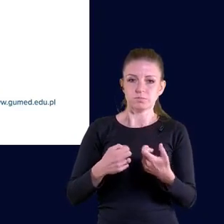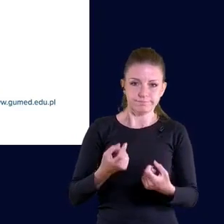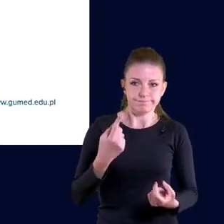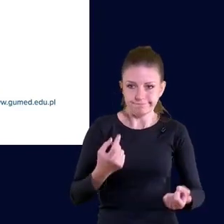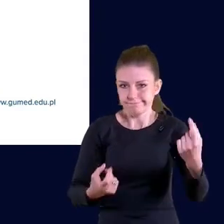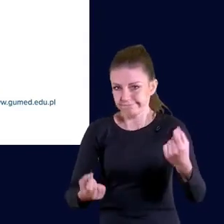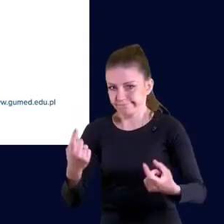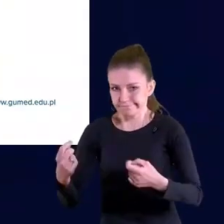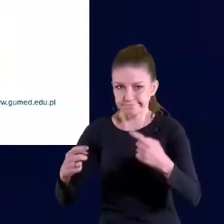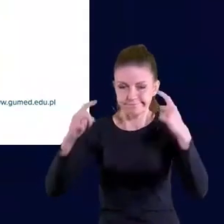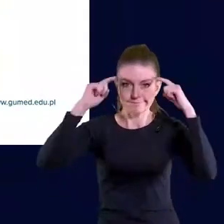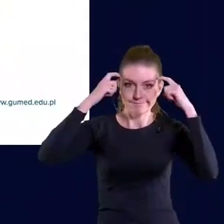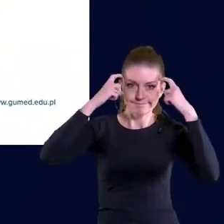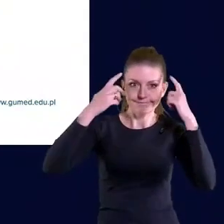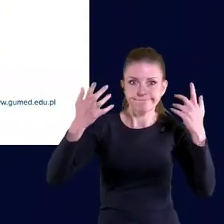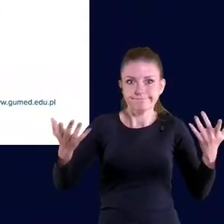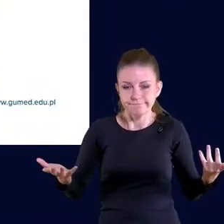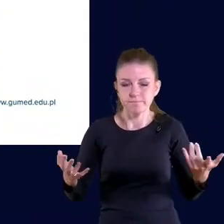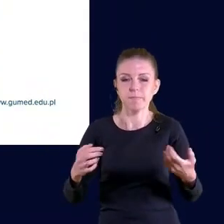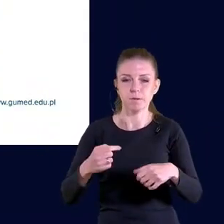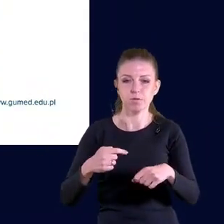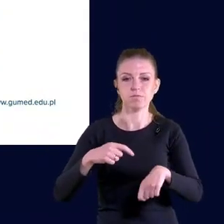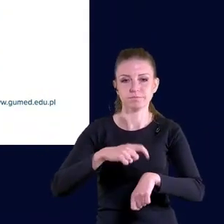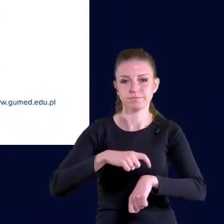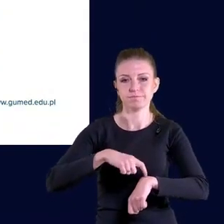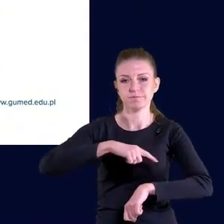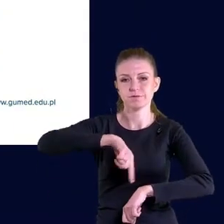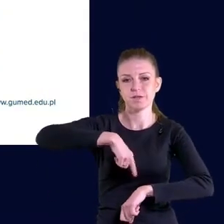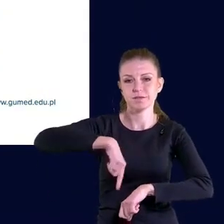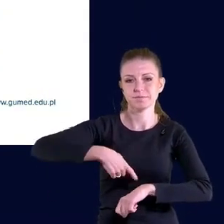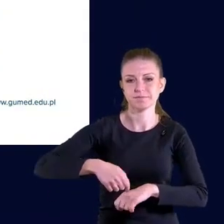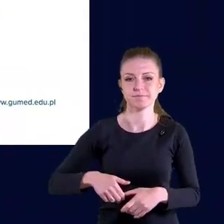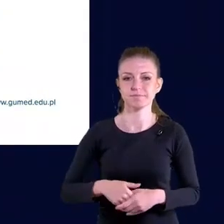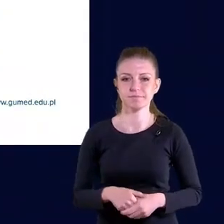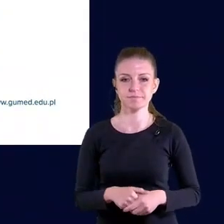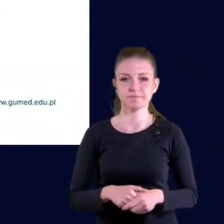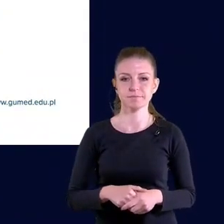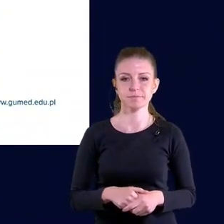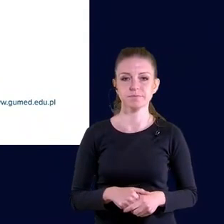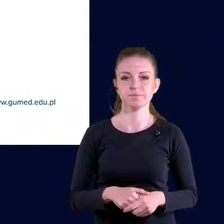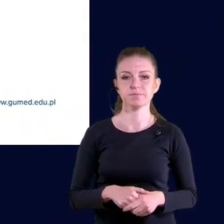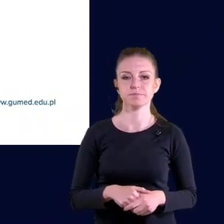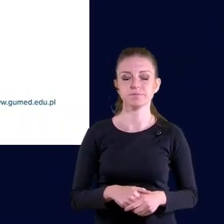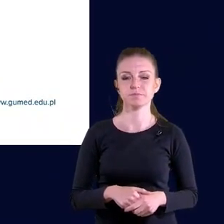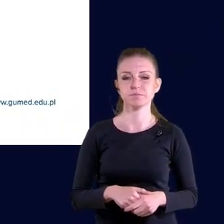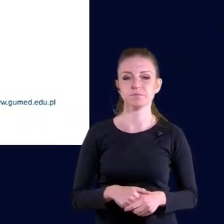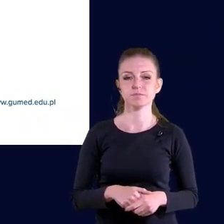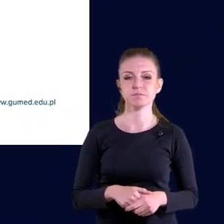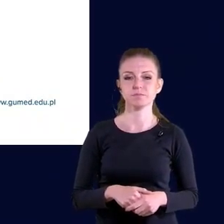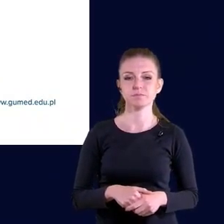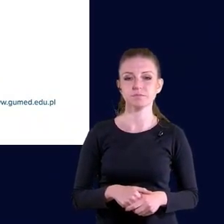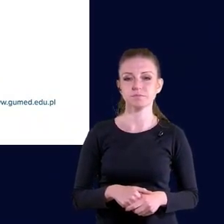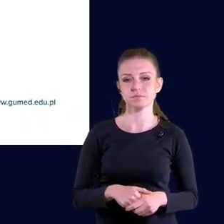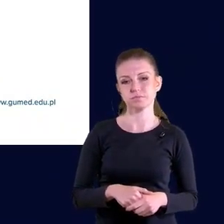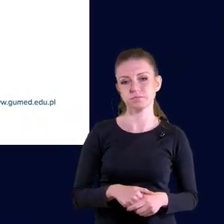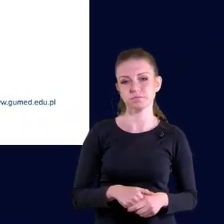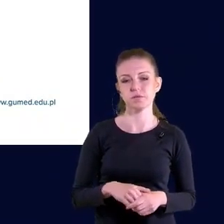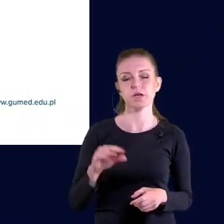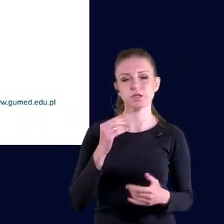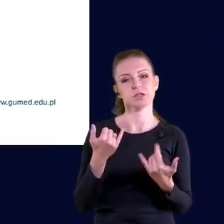problemy trudności związane z funkcjonowaniem programu natomiast innymi innymi problemami i